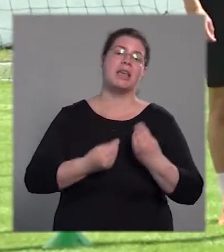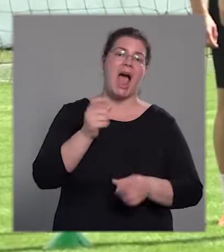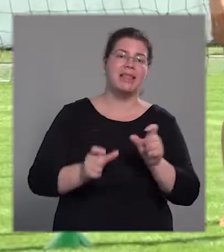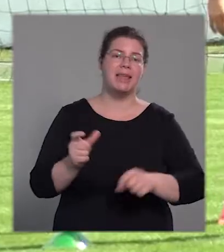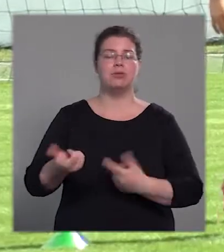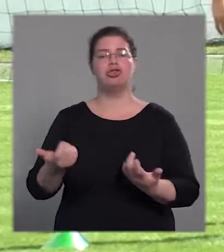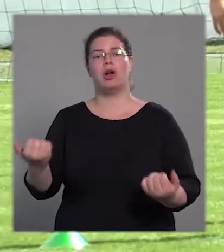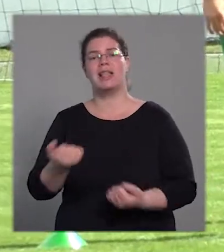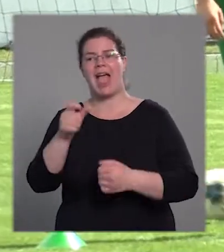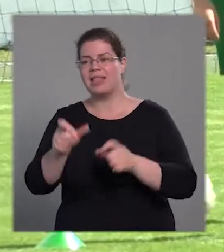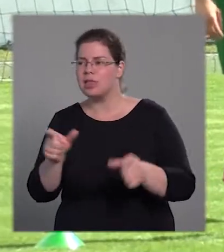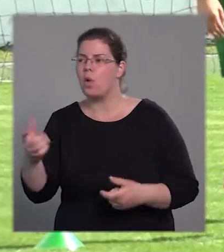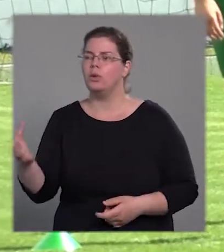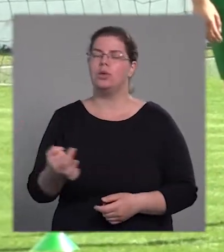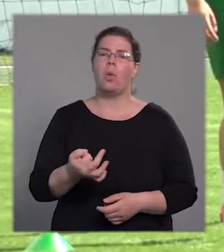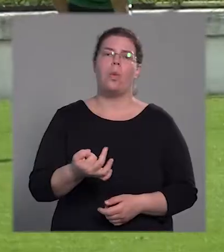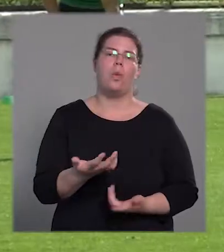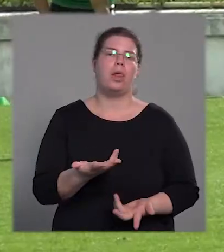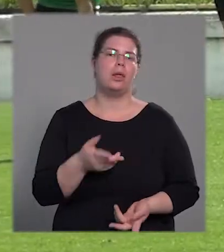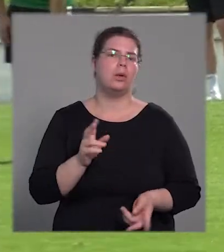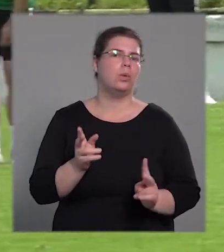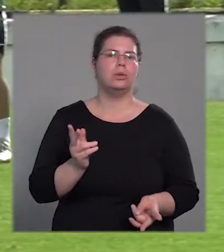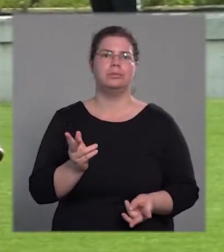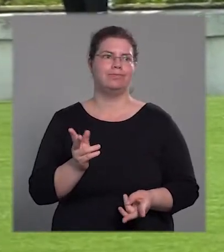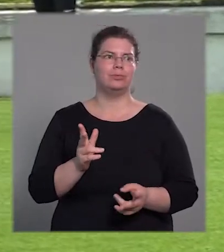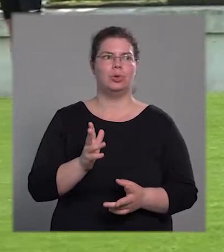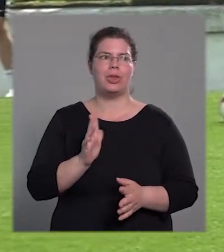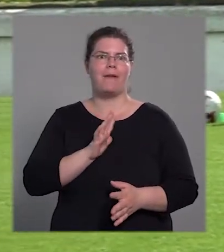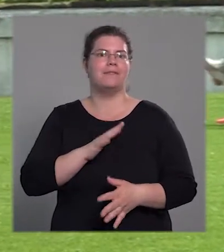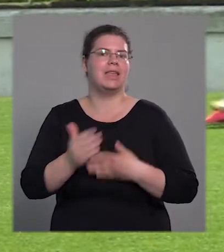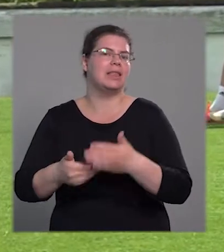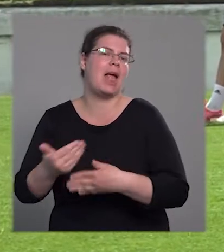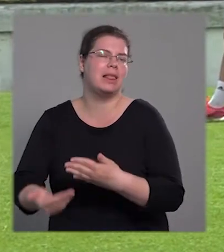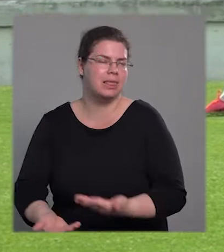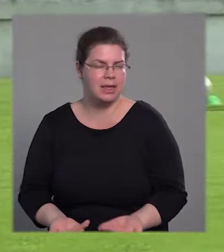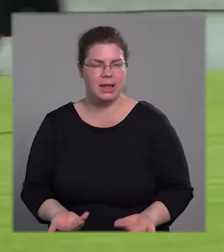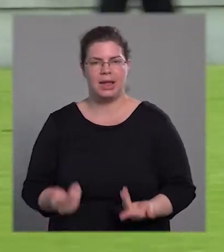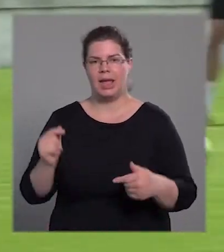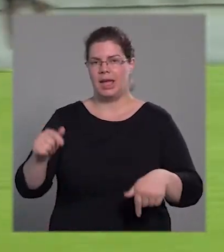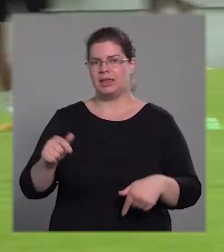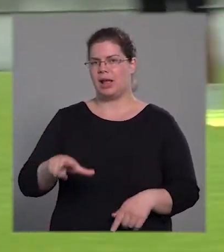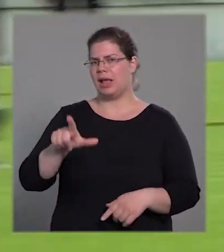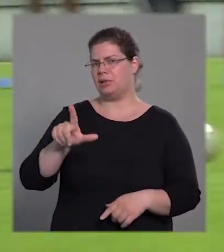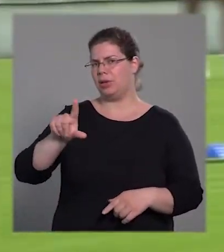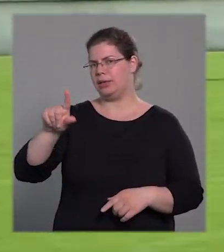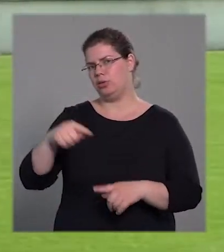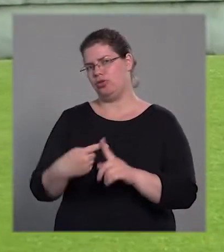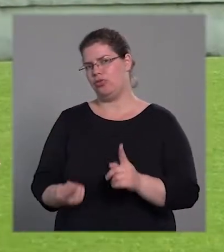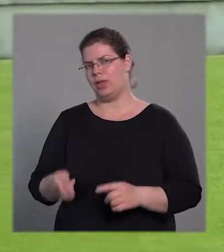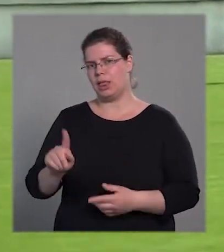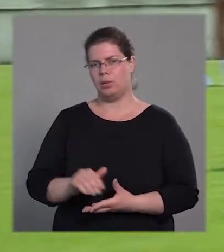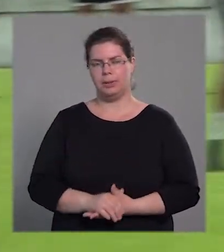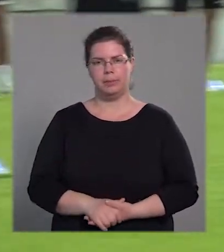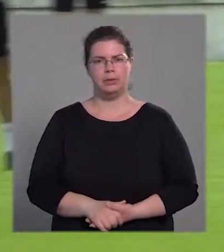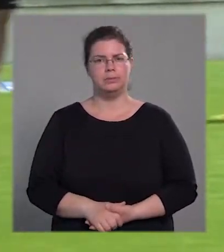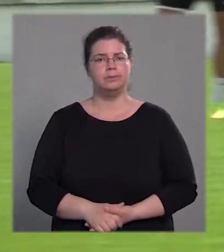edzőgárda részéről, hogy vészelték át a két és fél hónapot?